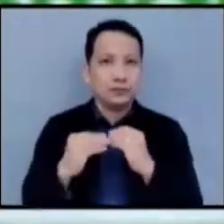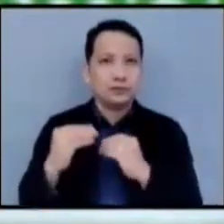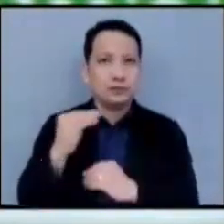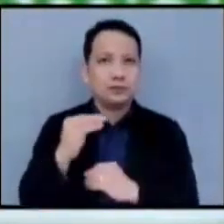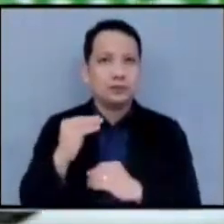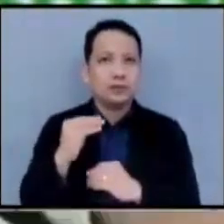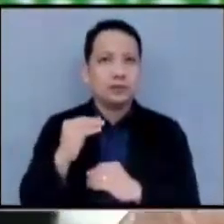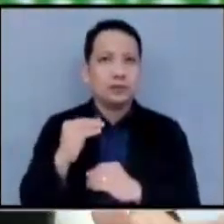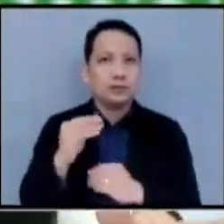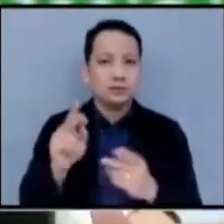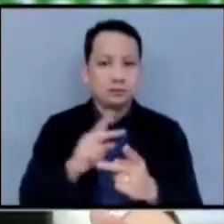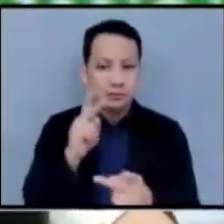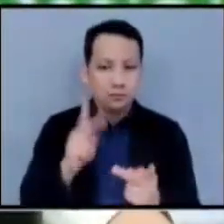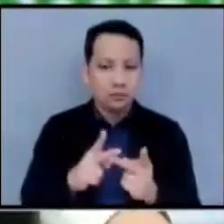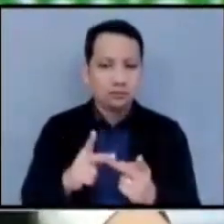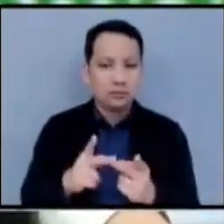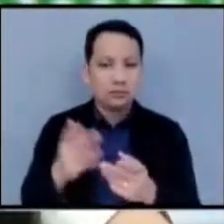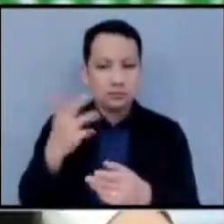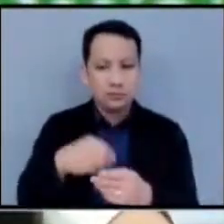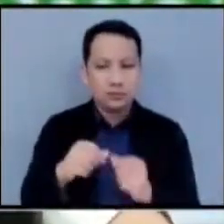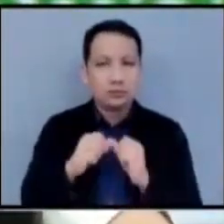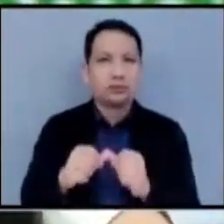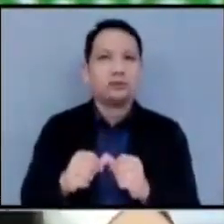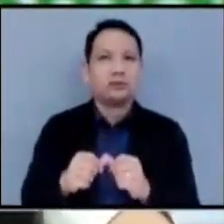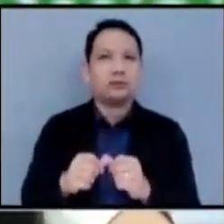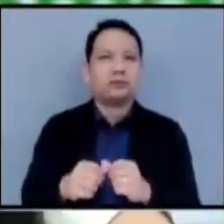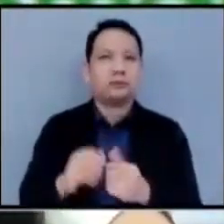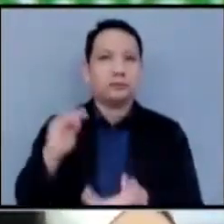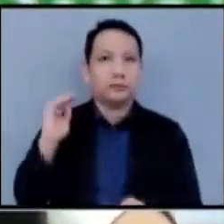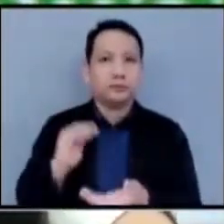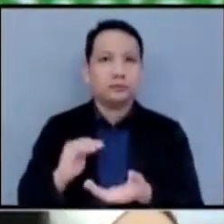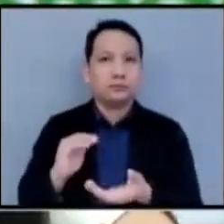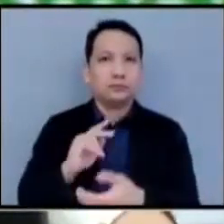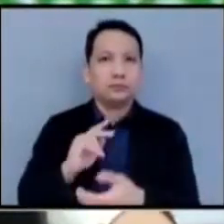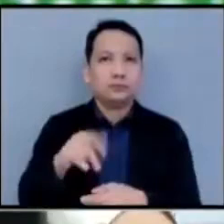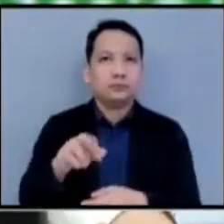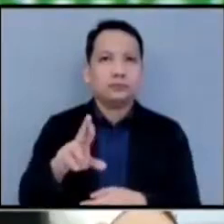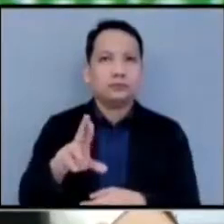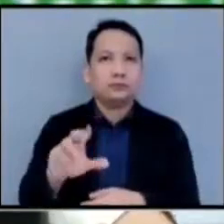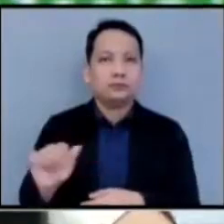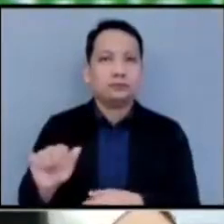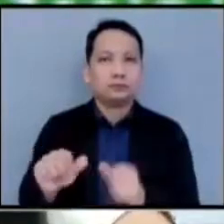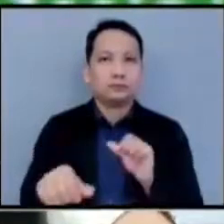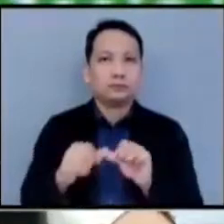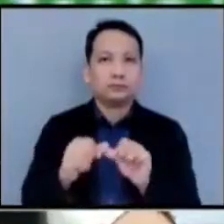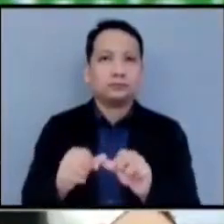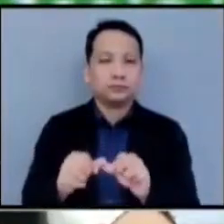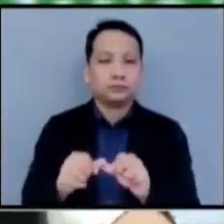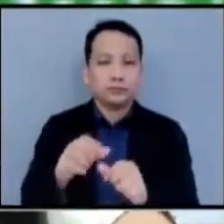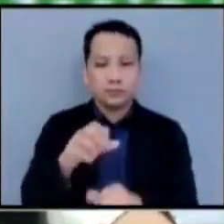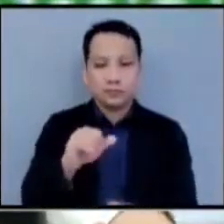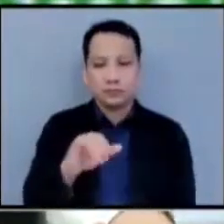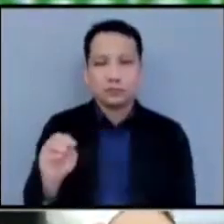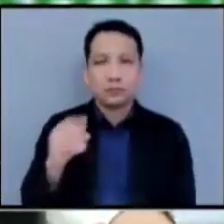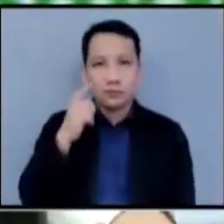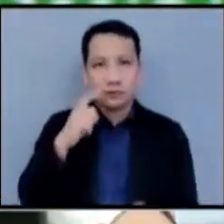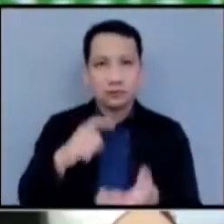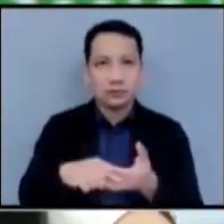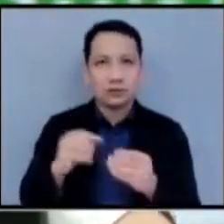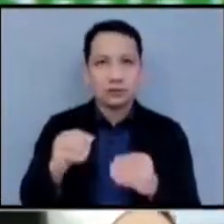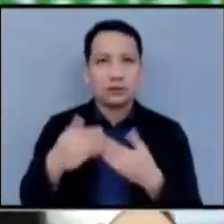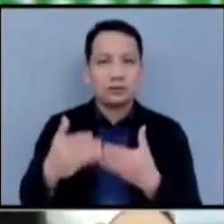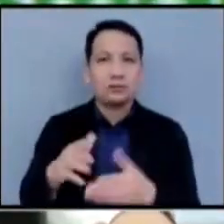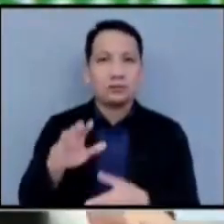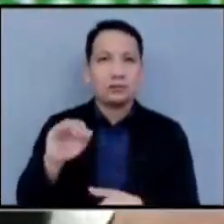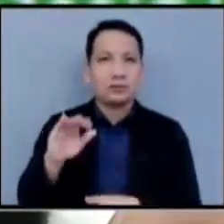ma-perfect natin, parang may test period po tayo doon sa SIM registration. We gave a 15-day